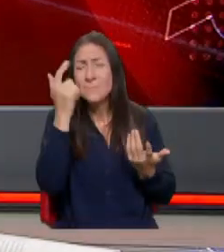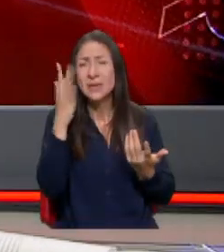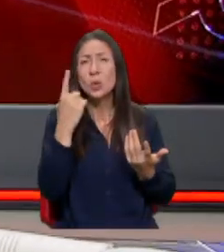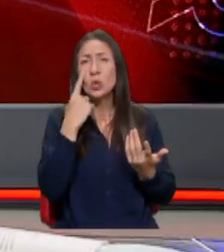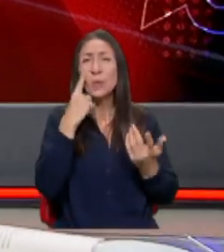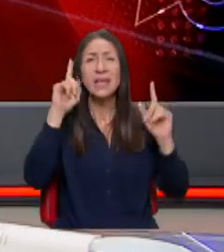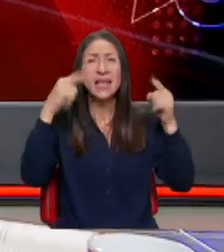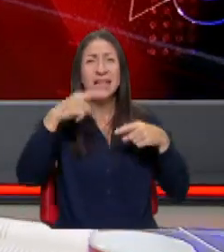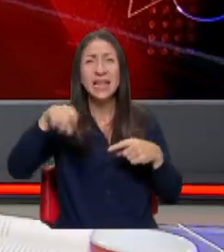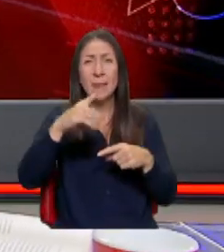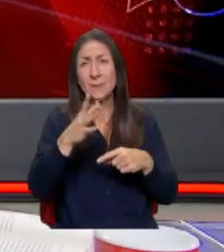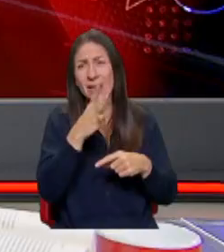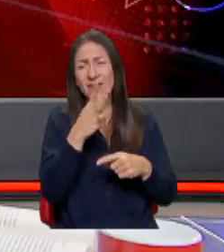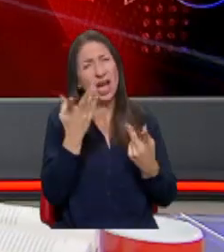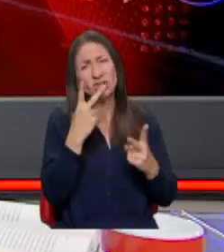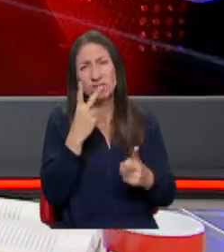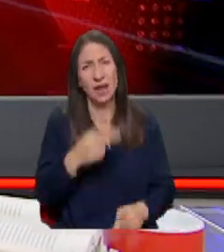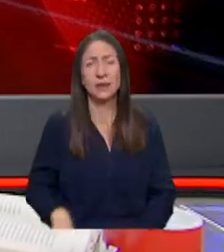hükümet yetkilileri bilir ve açıklarlar.